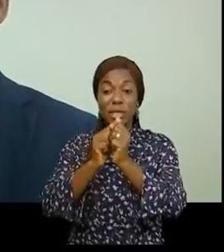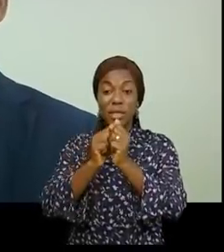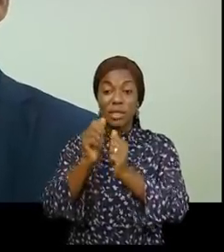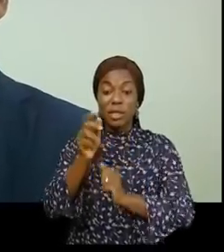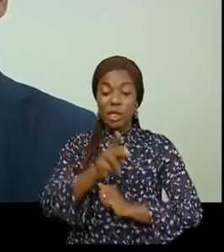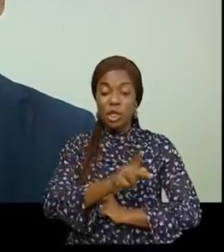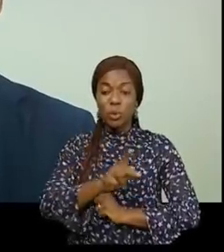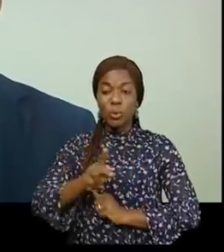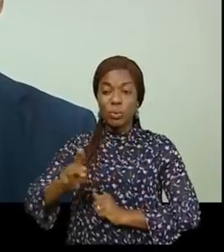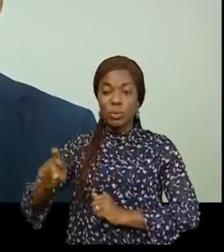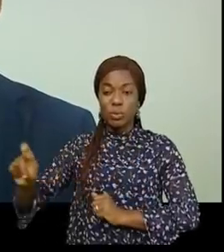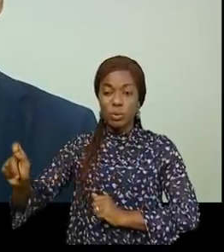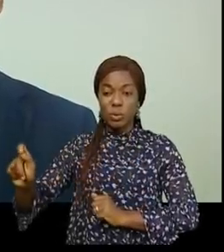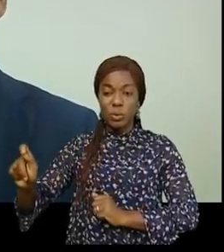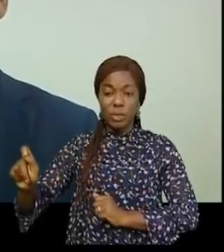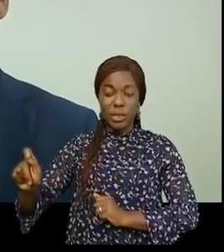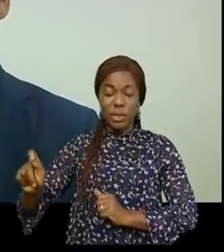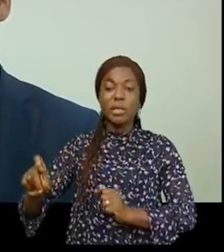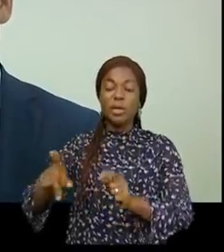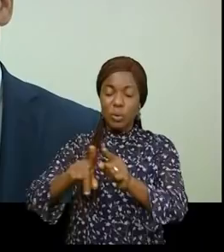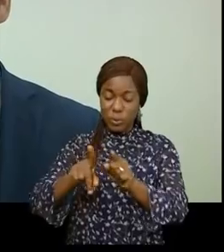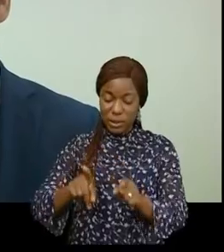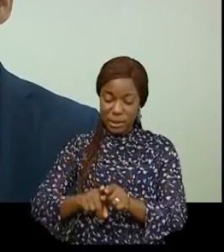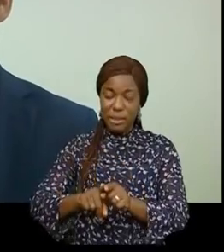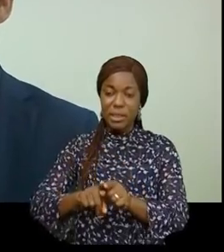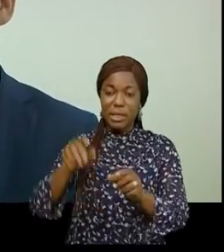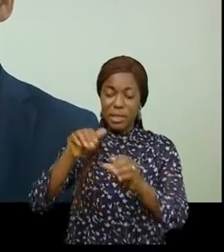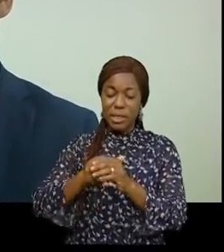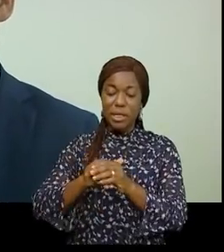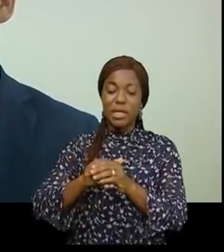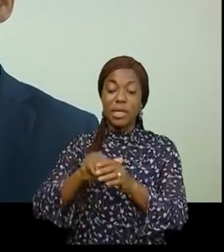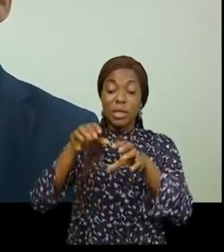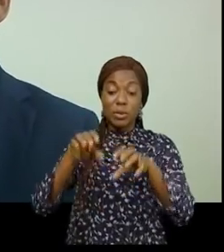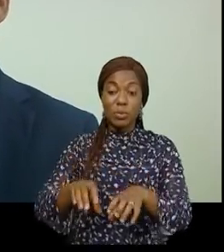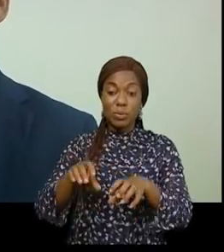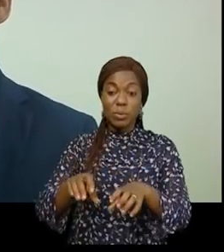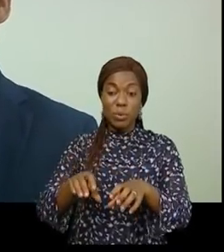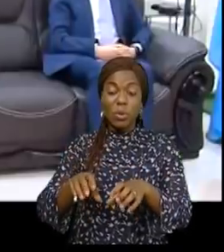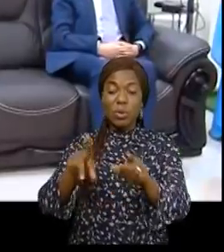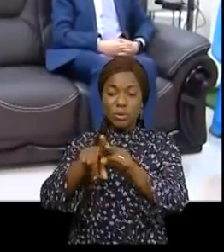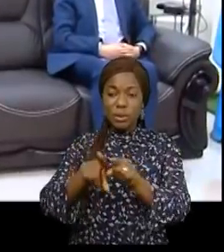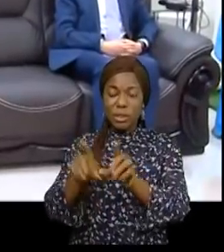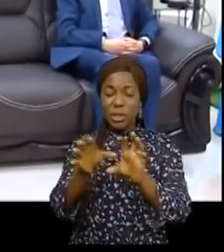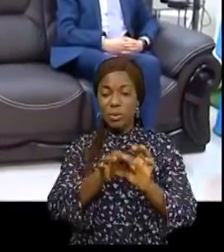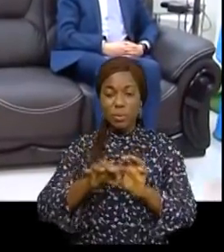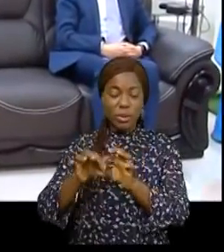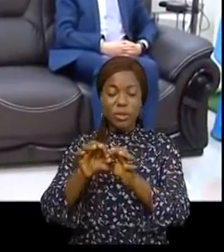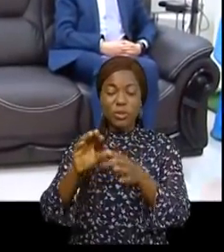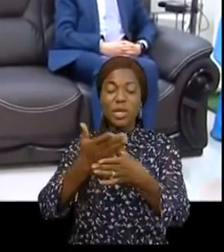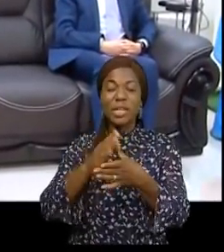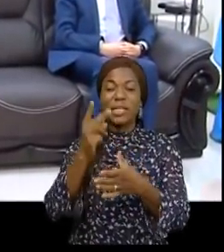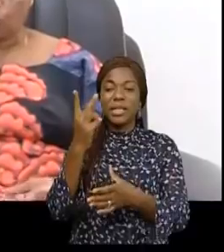Congo. Aussi dans la coopération entre les deux pays. Une fois les priorités